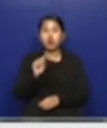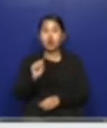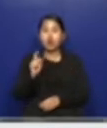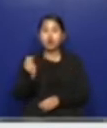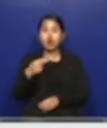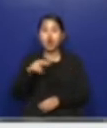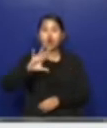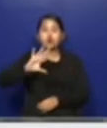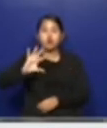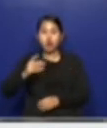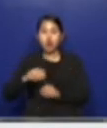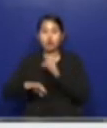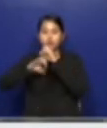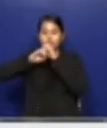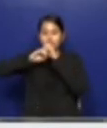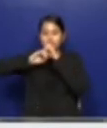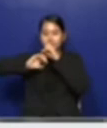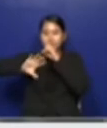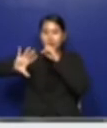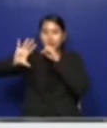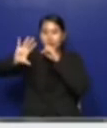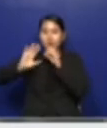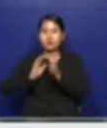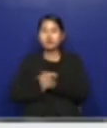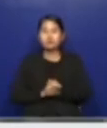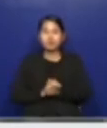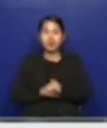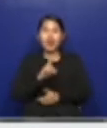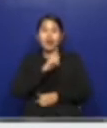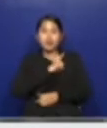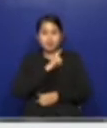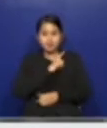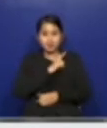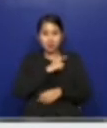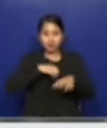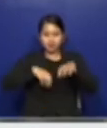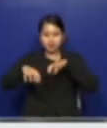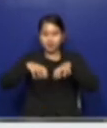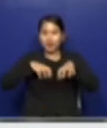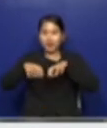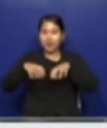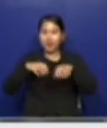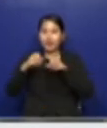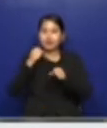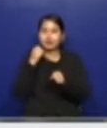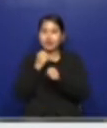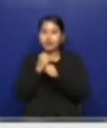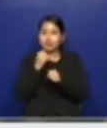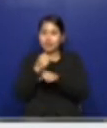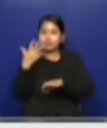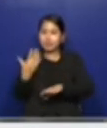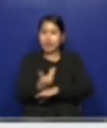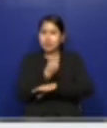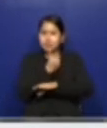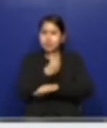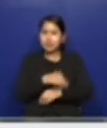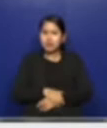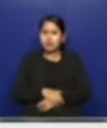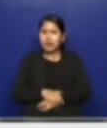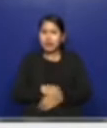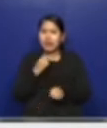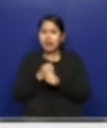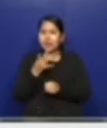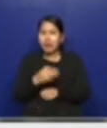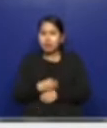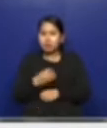ทรคมนาคมแห่งชาติเป็นคนมาจัดการในเรื่องด้านการเมืองท่านทำอะไรรู้ไหมที่